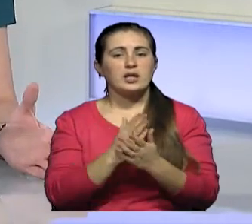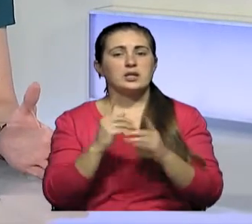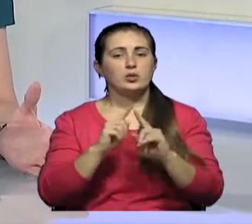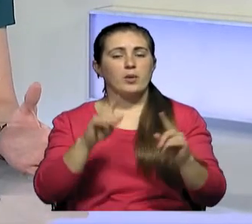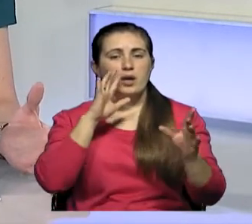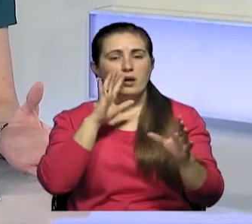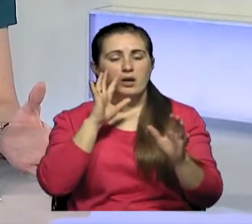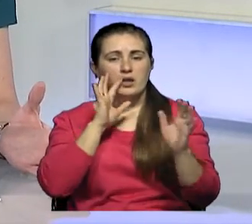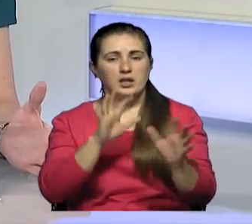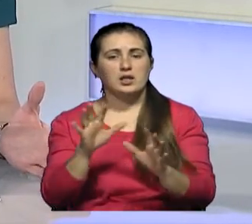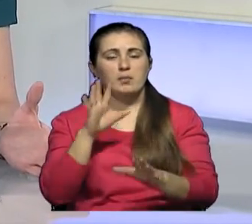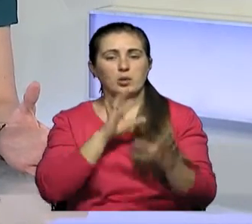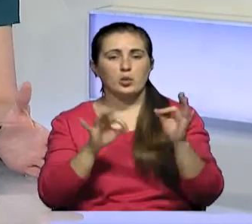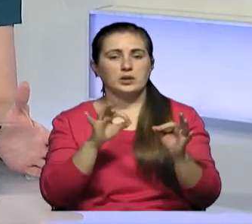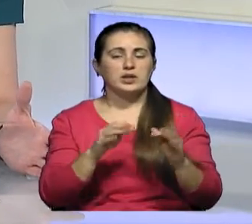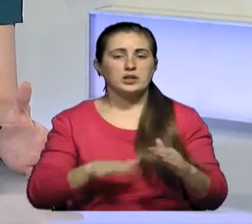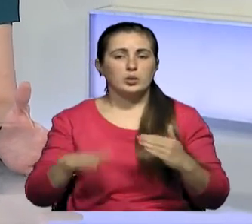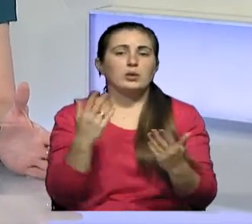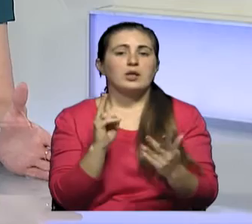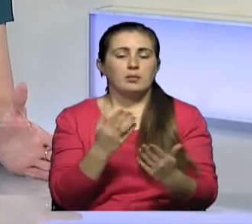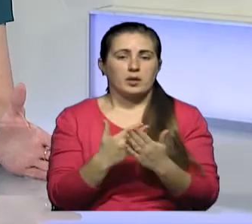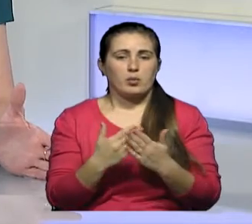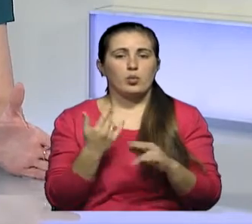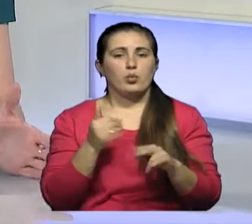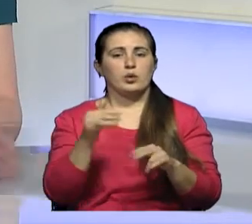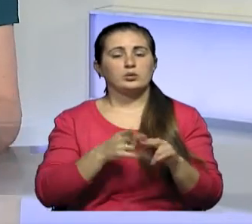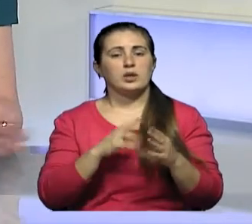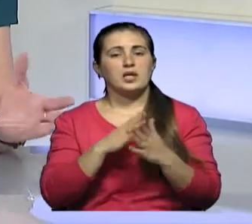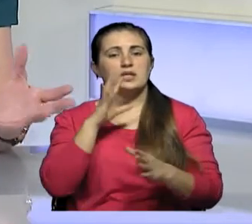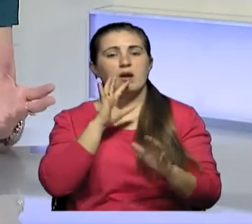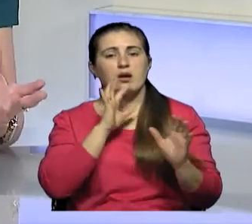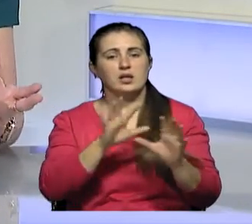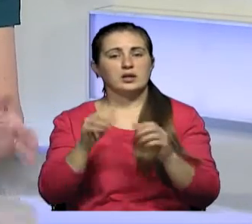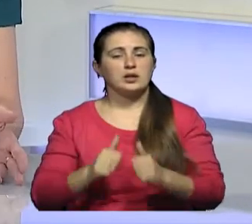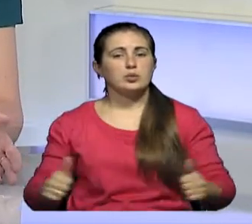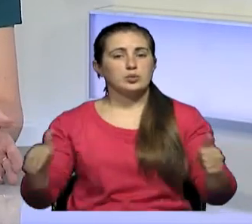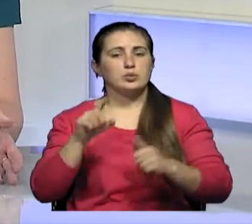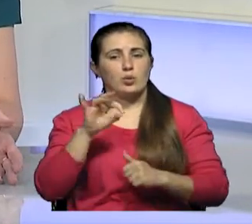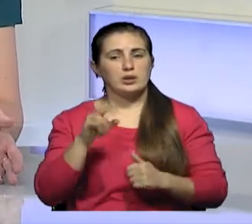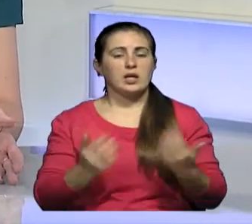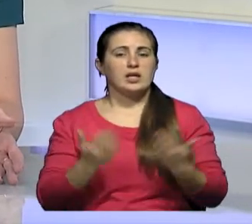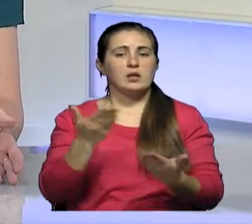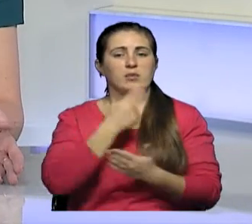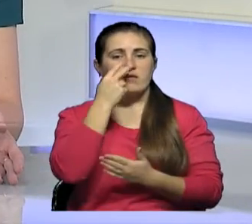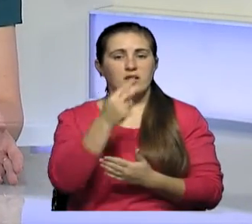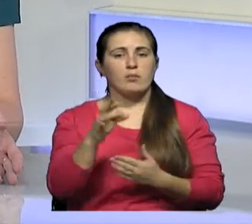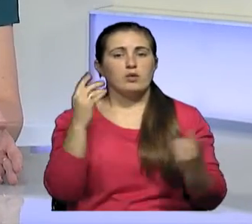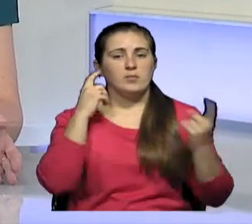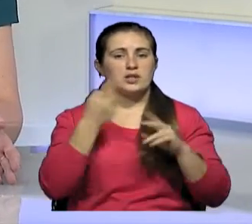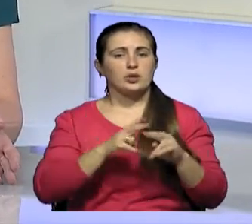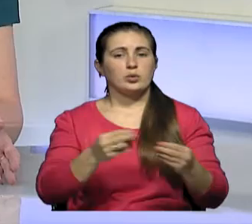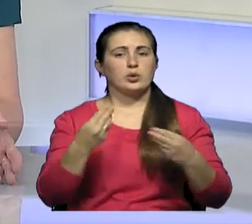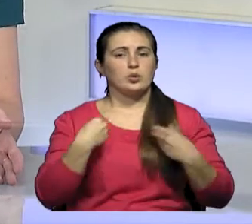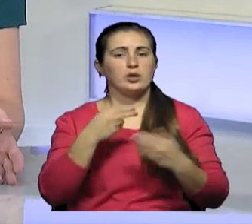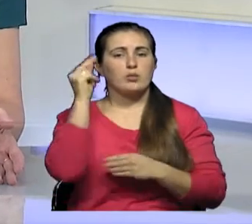охраняемой природной территории к примеру да у которой есть охранная зона либо мы видим по информацию которую дают